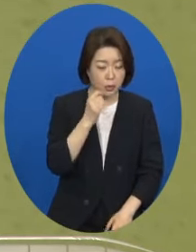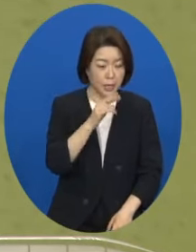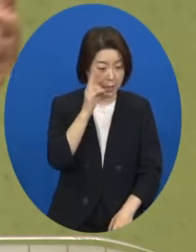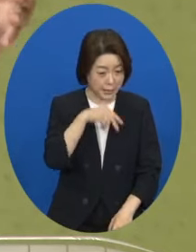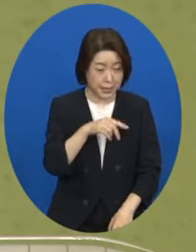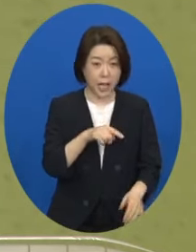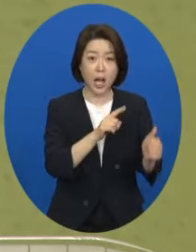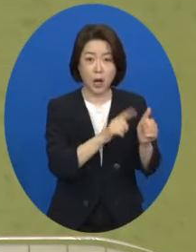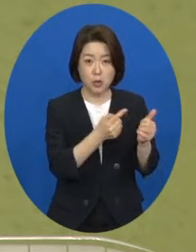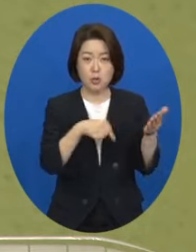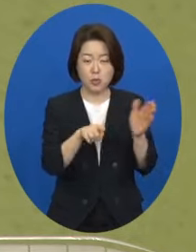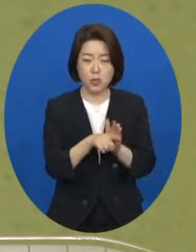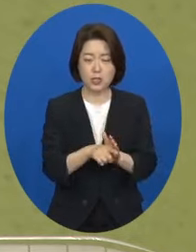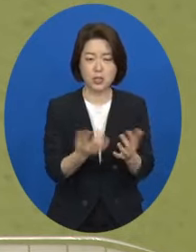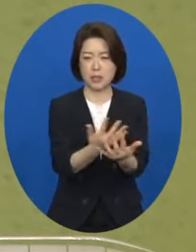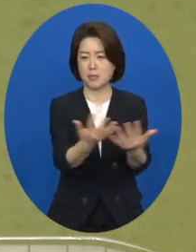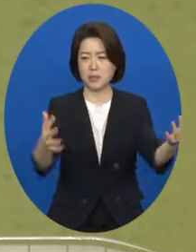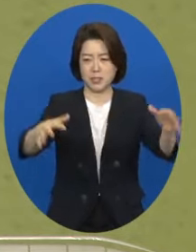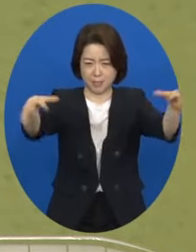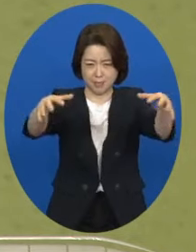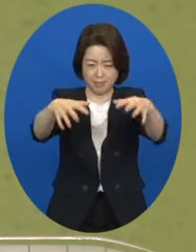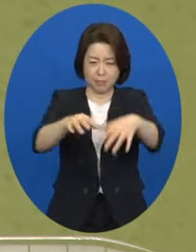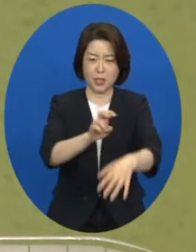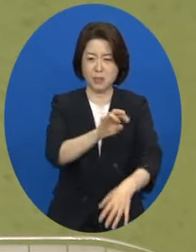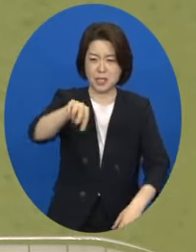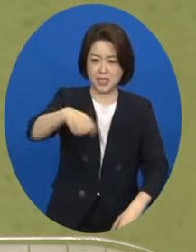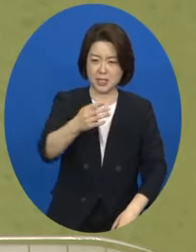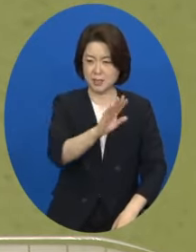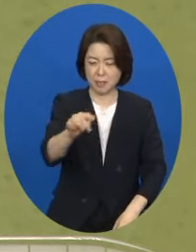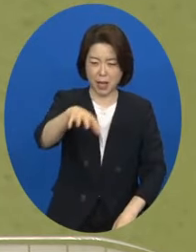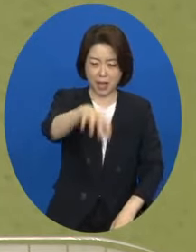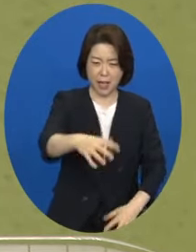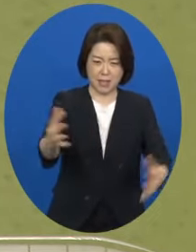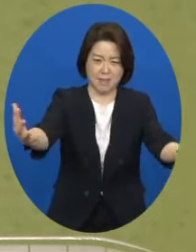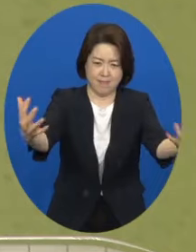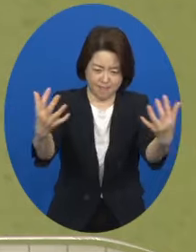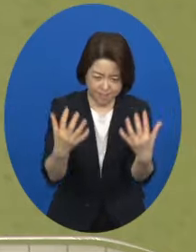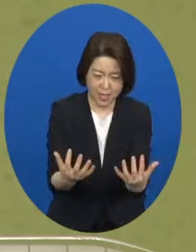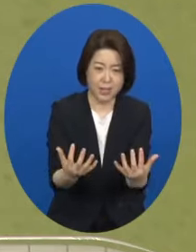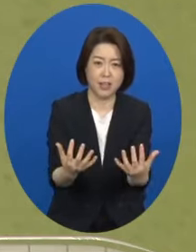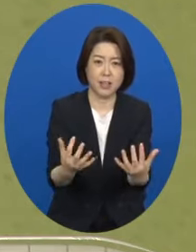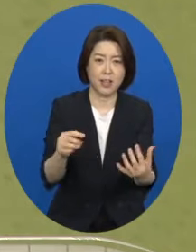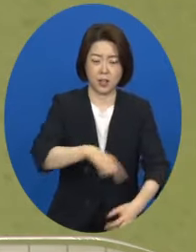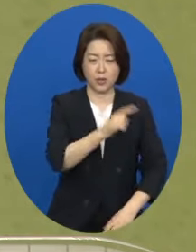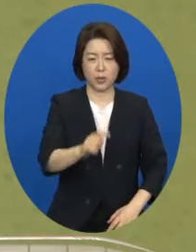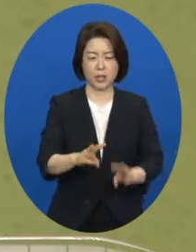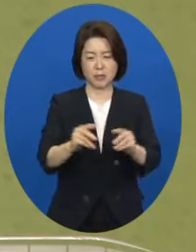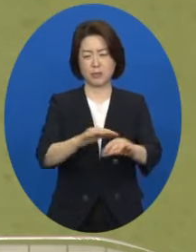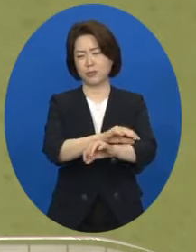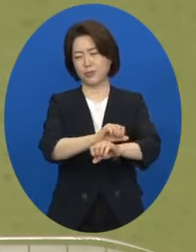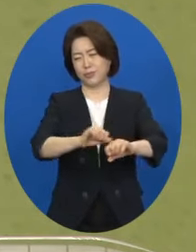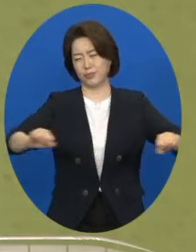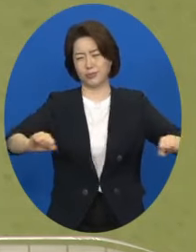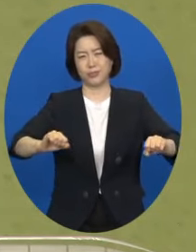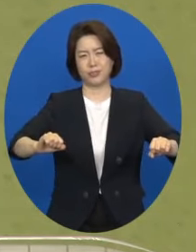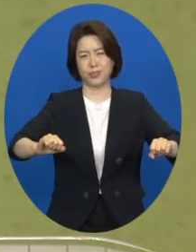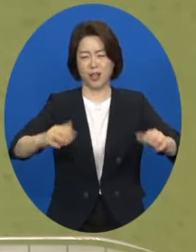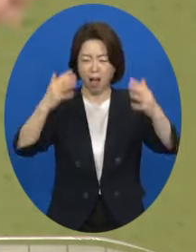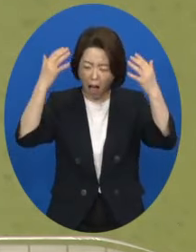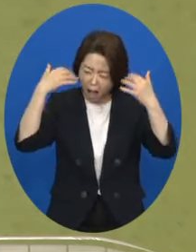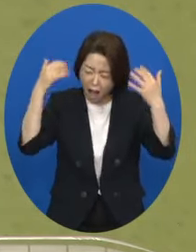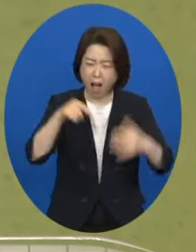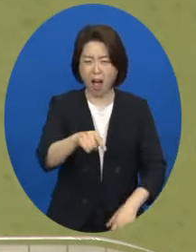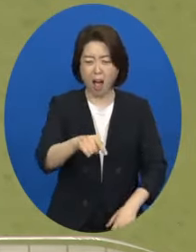위해서 다 힘들게 또 미스바에 다 모여가지고, 아니 거기가 좀 약간 사막지대 아닙니까? 얼마나 더웠을까?